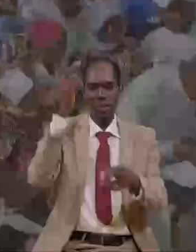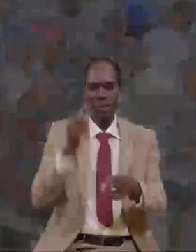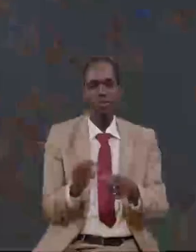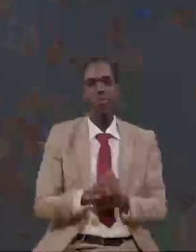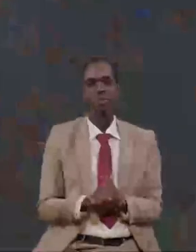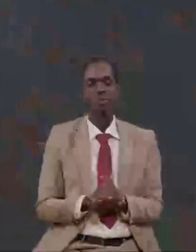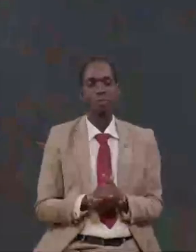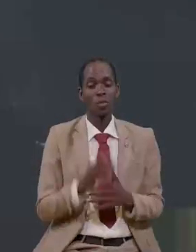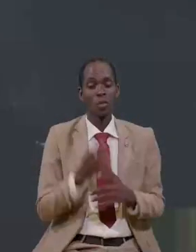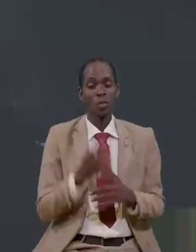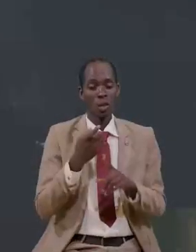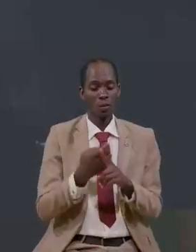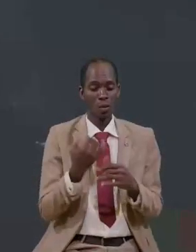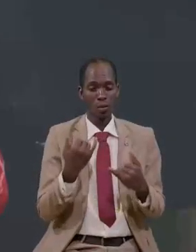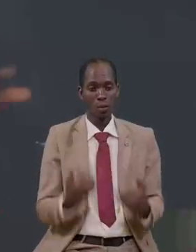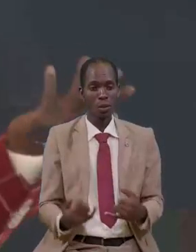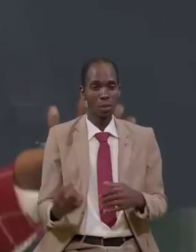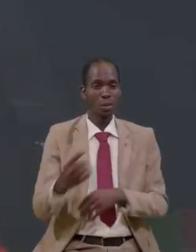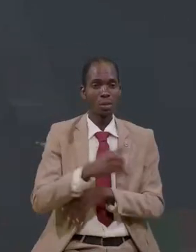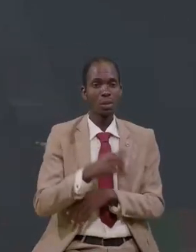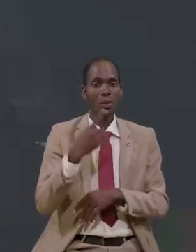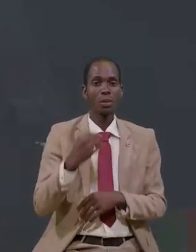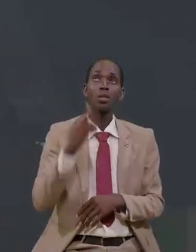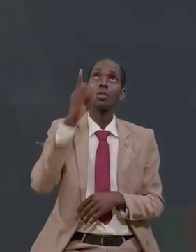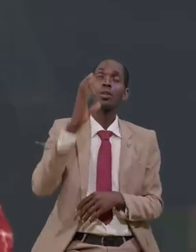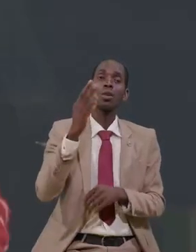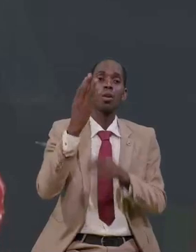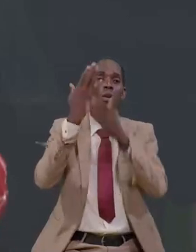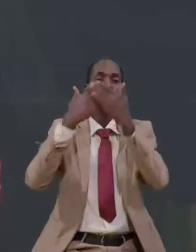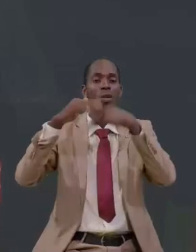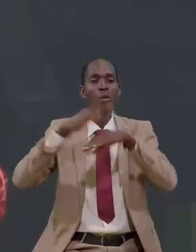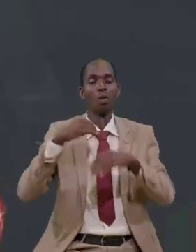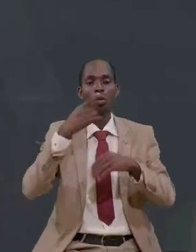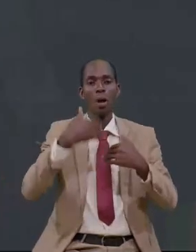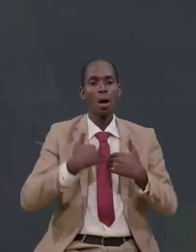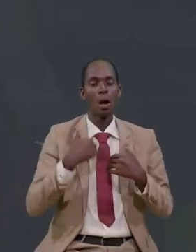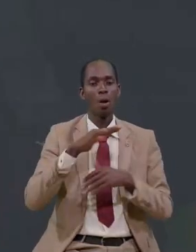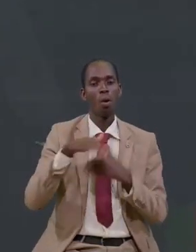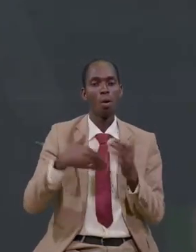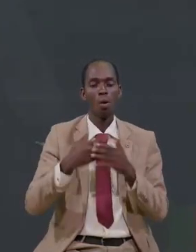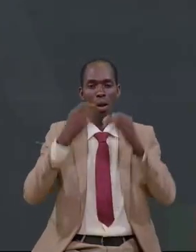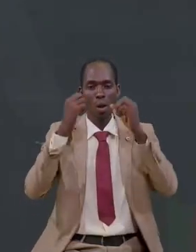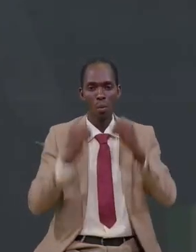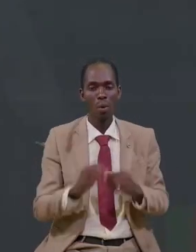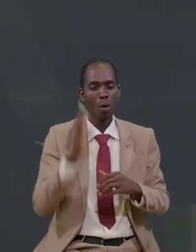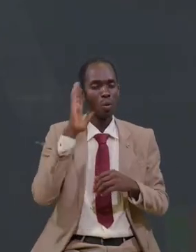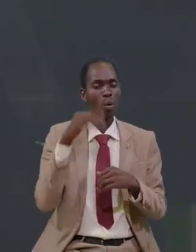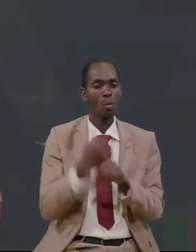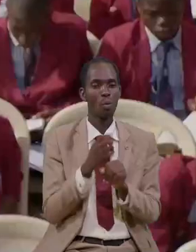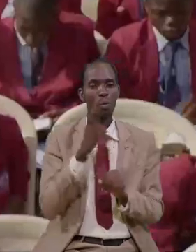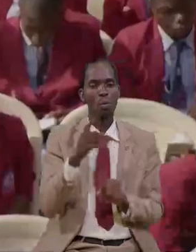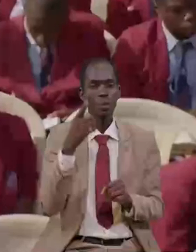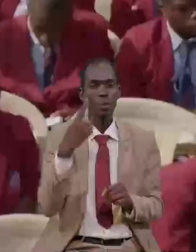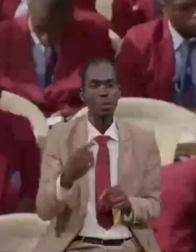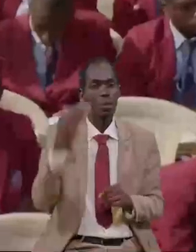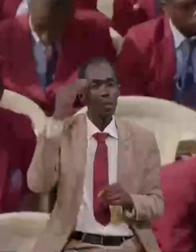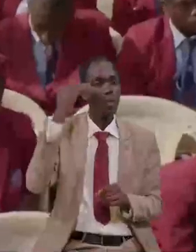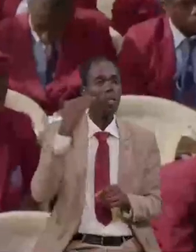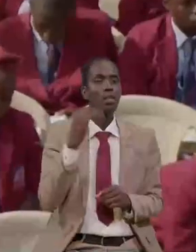À partir de ce jour, l'Éternel, le Dieu du ciel, qui a toute la puissance, il fera de toi la tête et non la